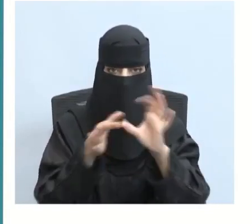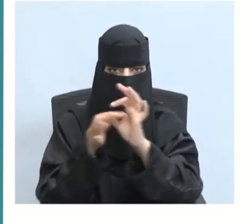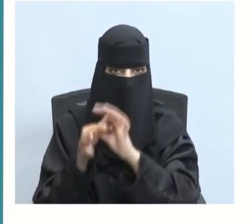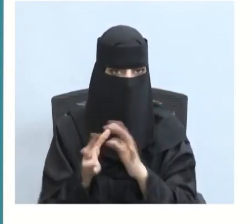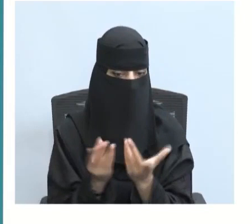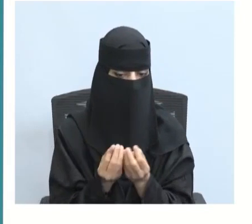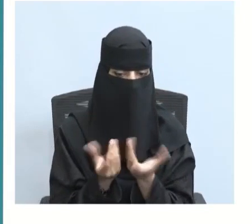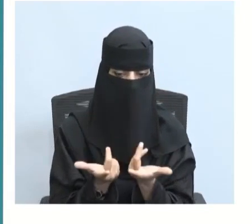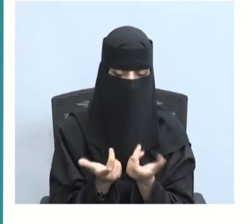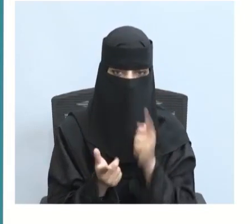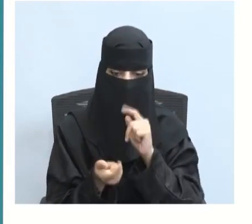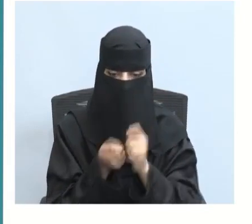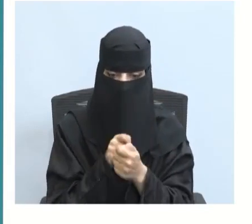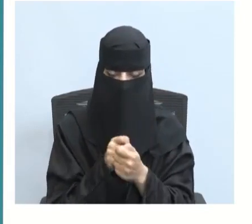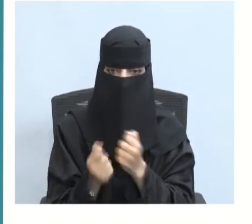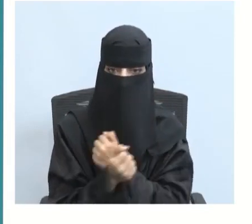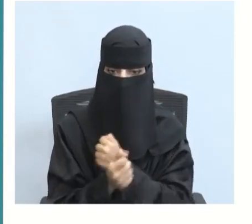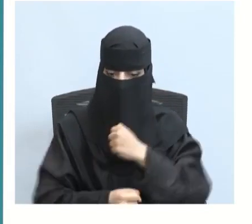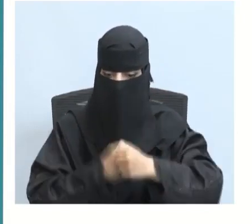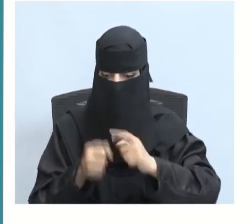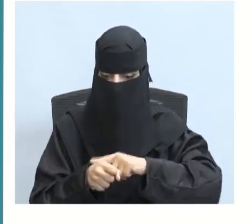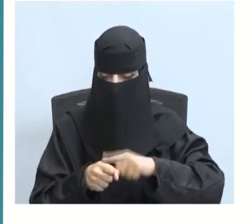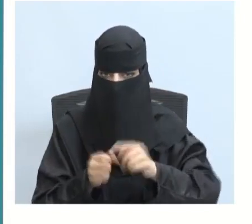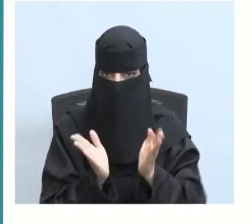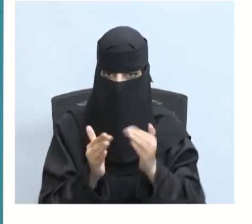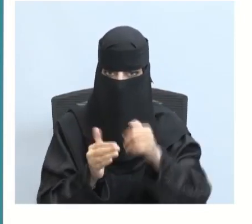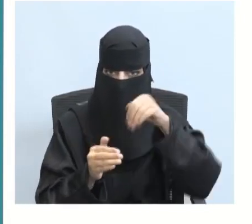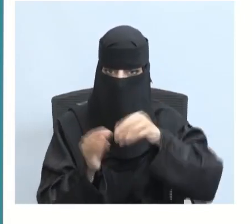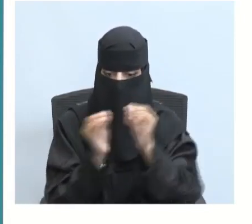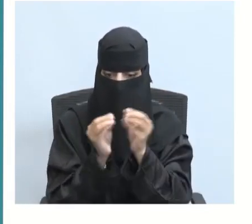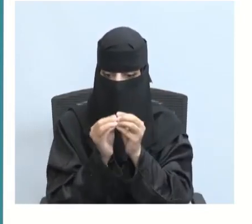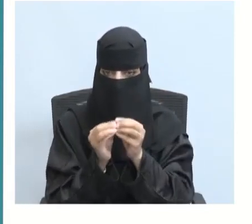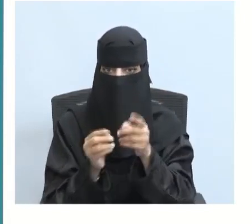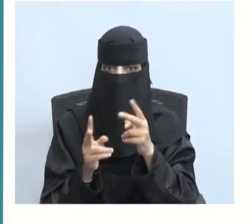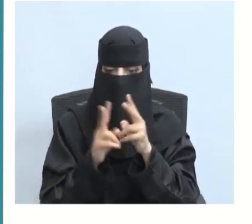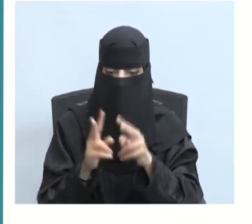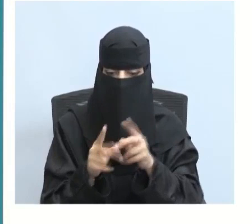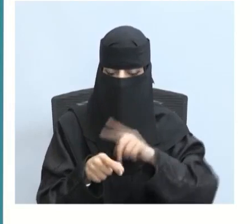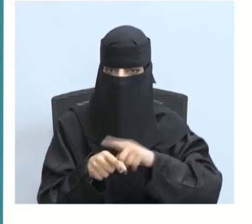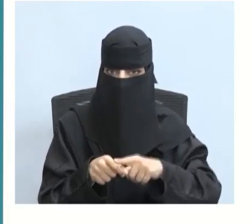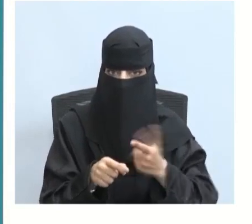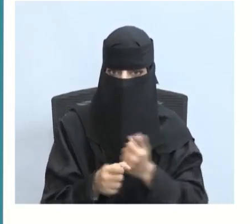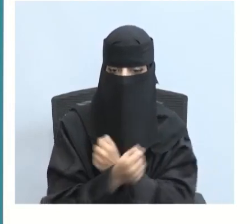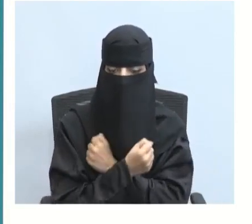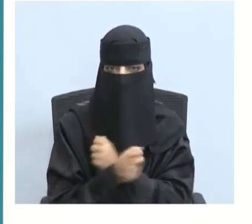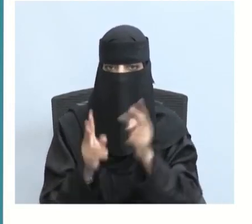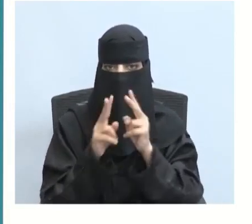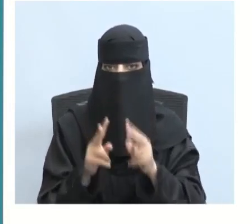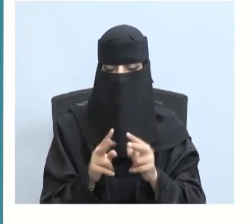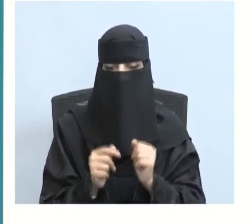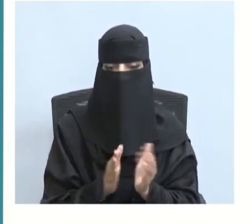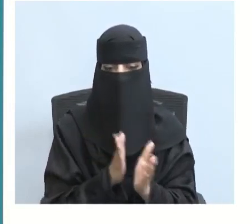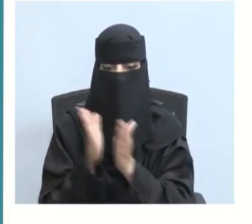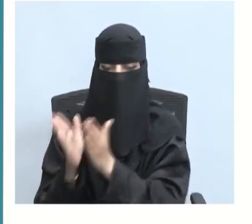بينهما ممتاز تتحول الطاقه الحركيه في المولد الكهربائي ال طاقه كهربائيه رقم